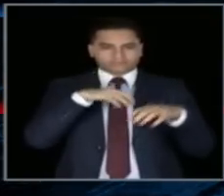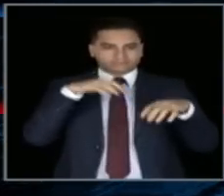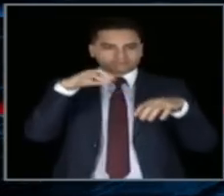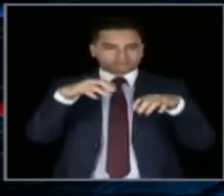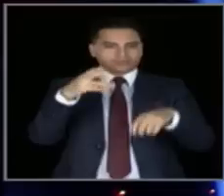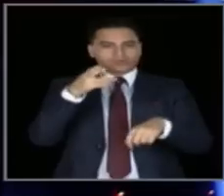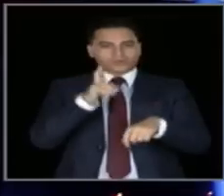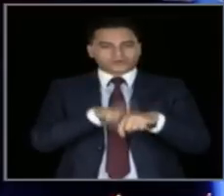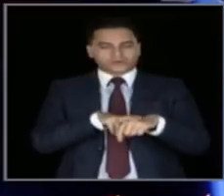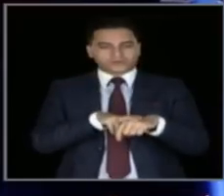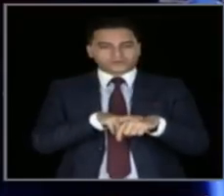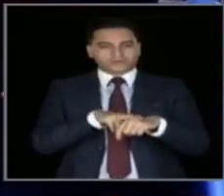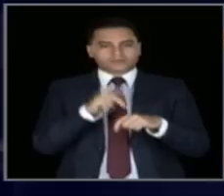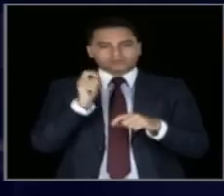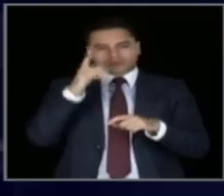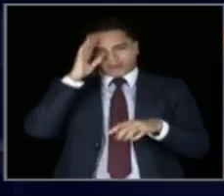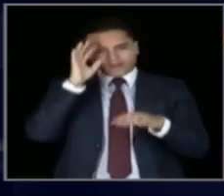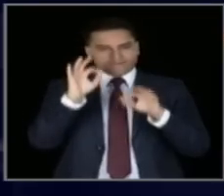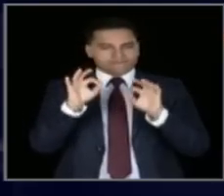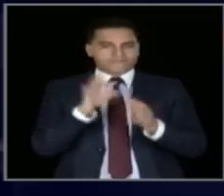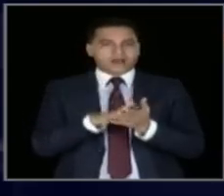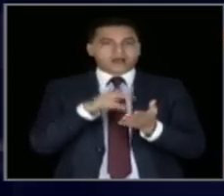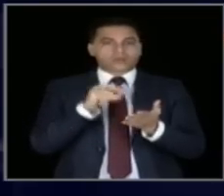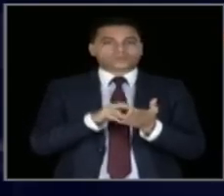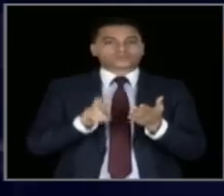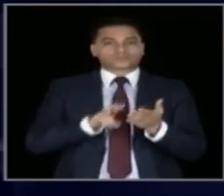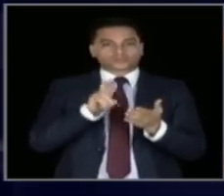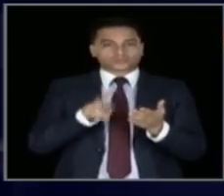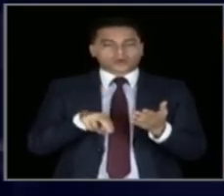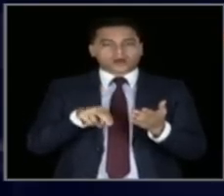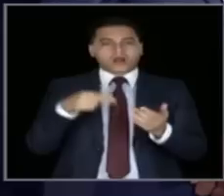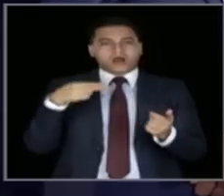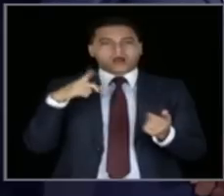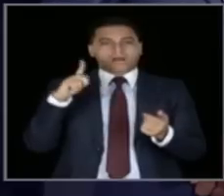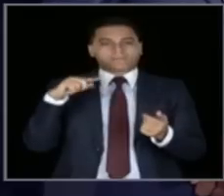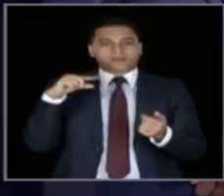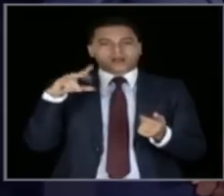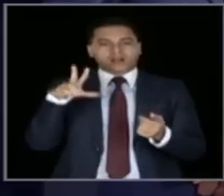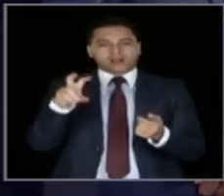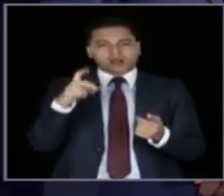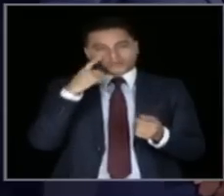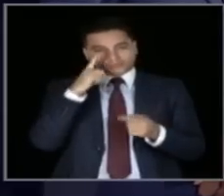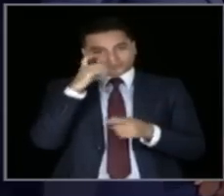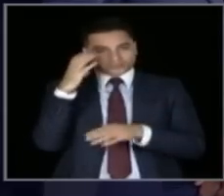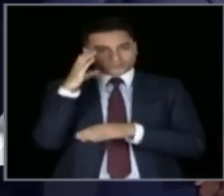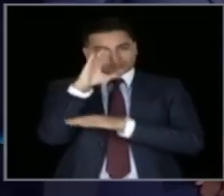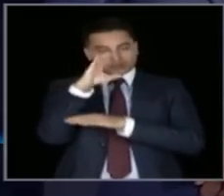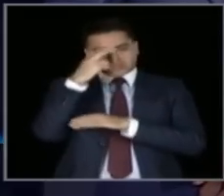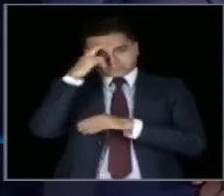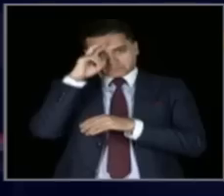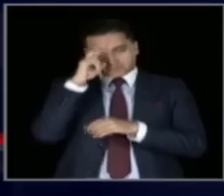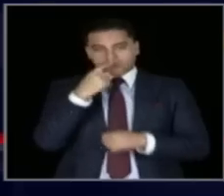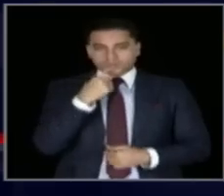البديهة. عبد الله، أول سؤال. أيوة صح كده، هتشوف صورة وتقول لي يا صورة